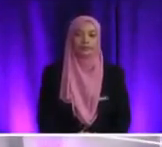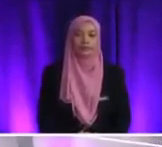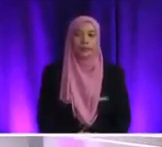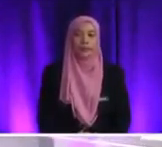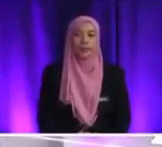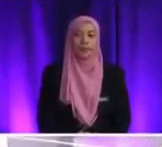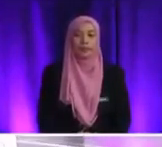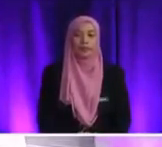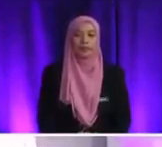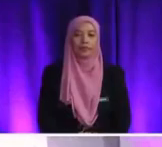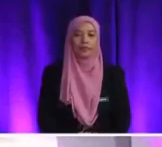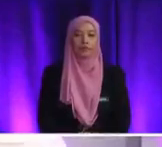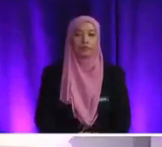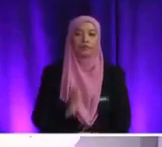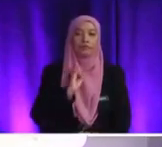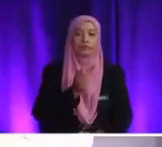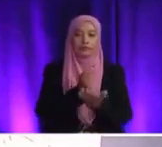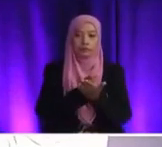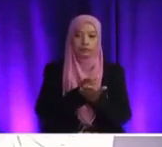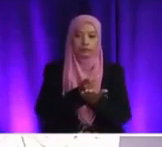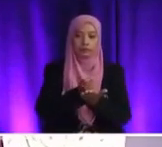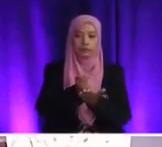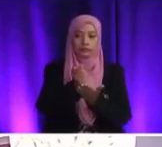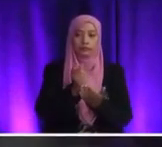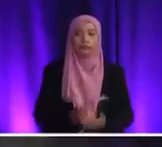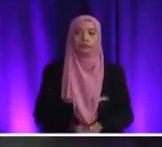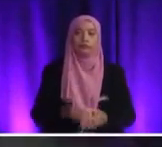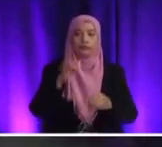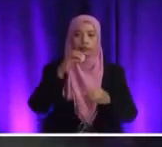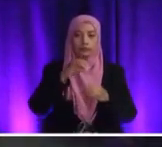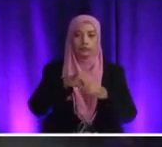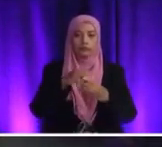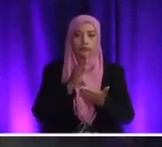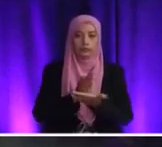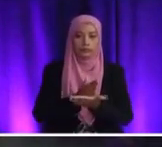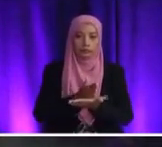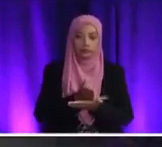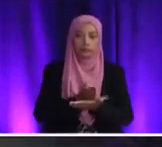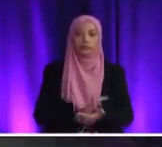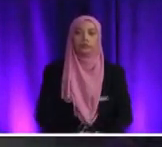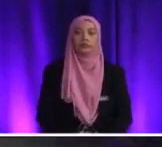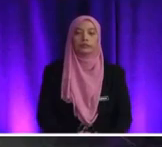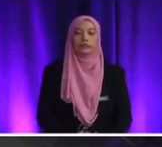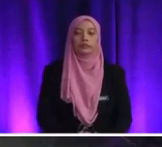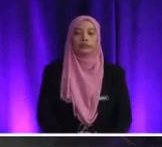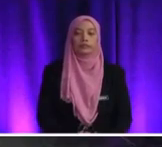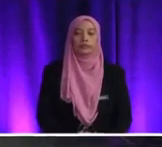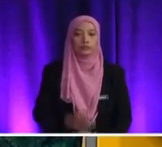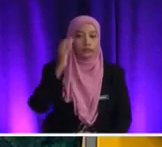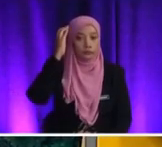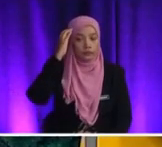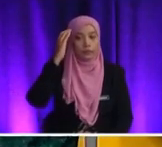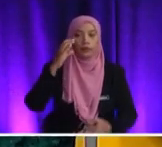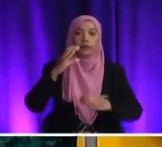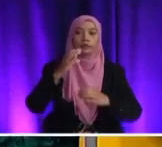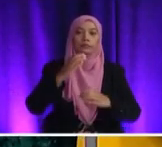cailah ya kita teruskan ya Hah dalam bahagian Nikita enak tahu cita-cita kawan-kawan